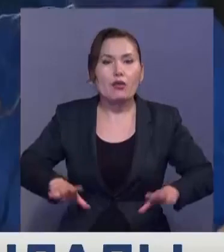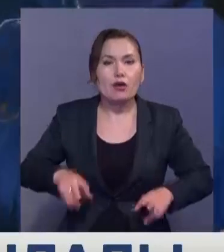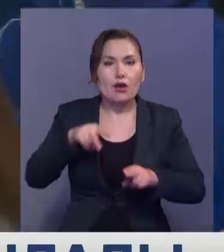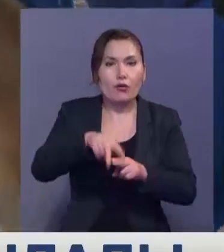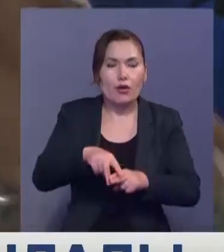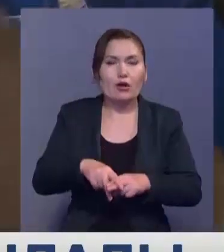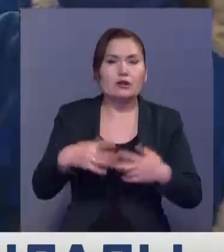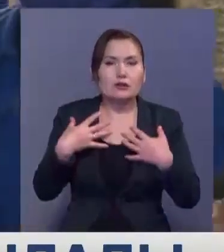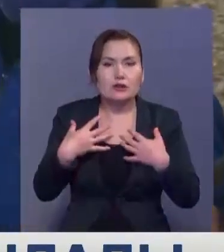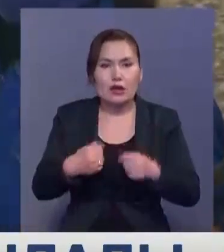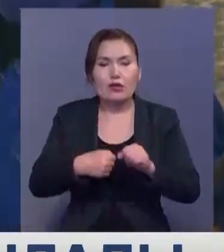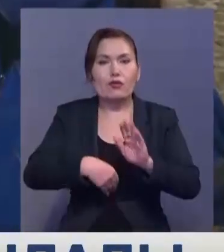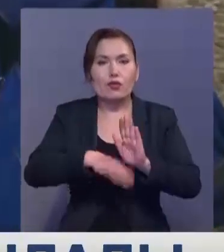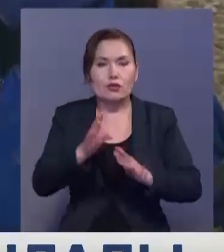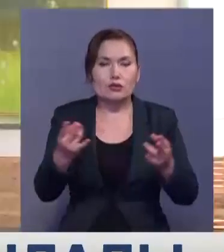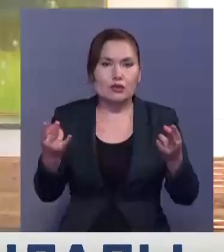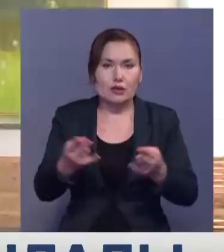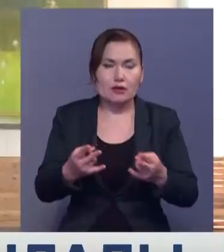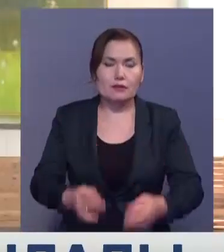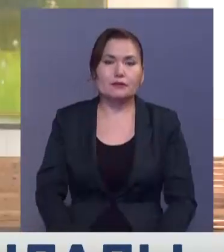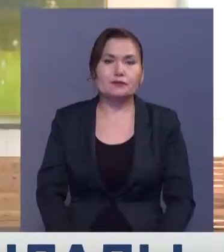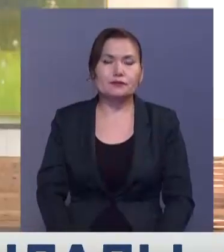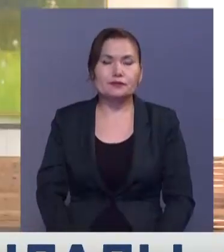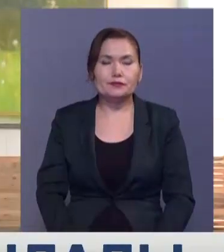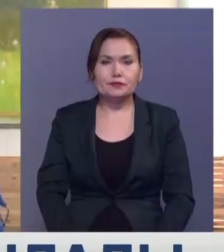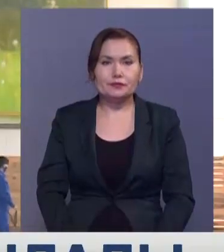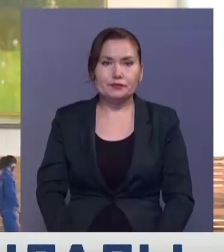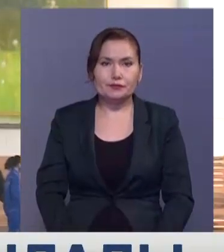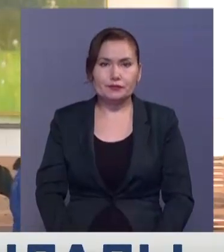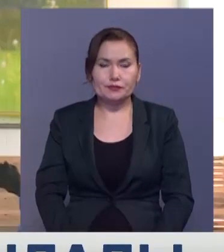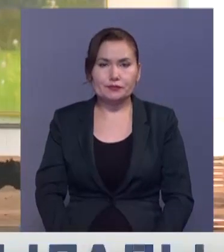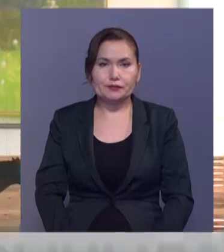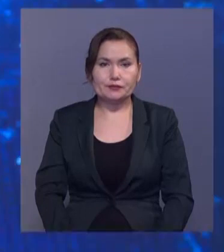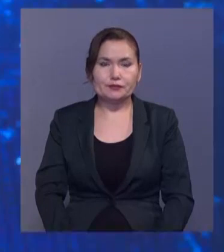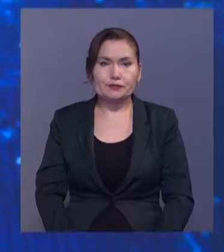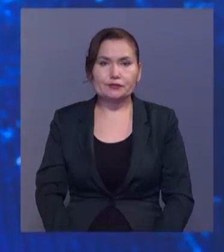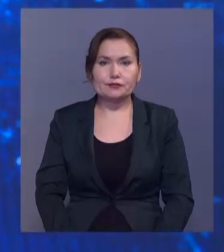тиіс. Әнуарбек Мырзатайұлы, Айбек Даутов, Ақтөбе, Хабар 24.